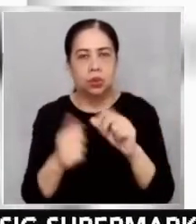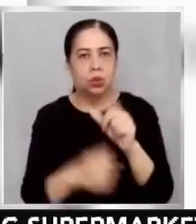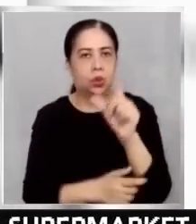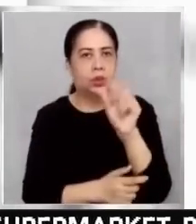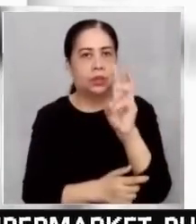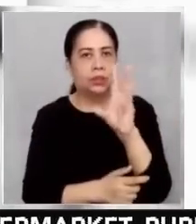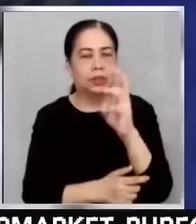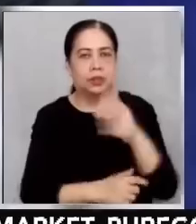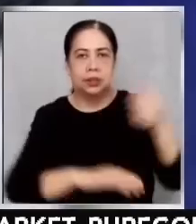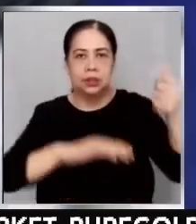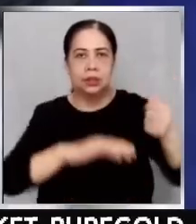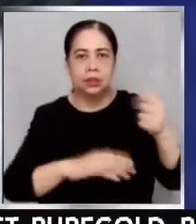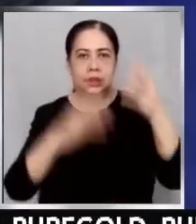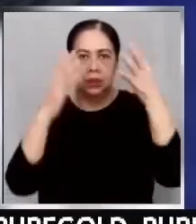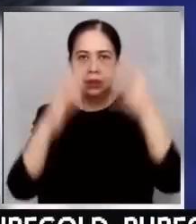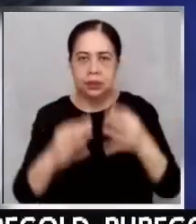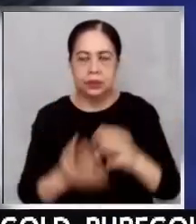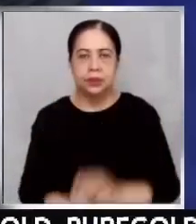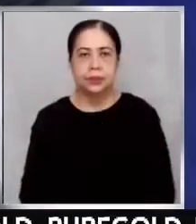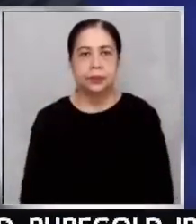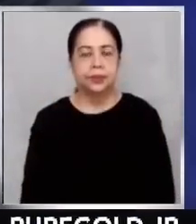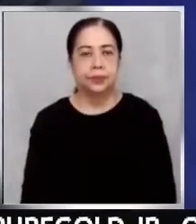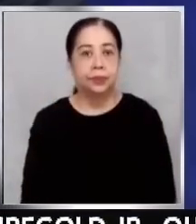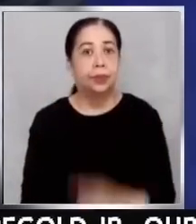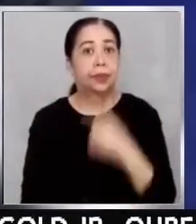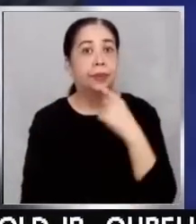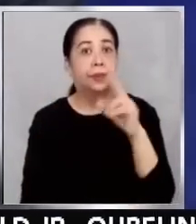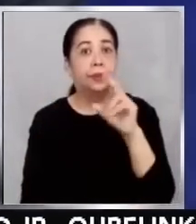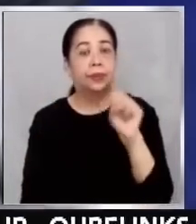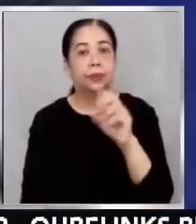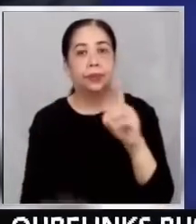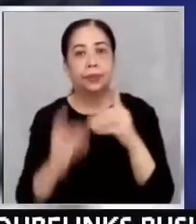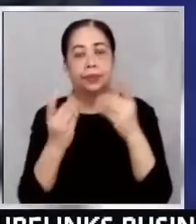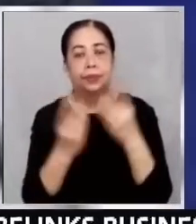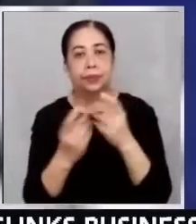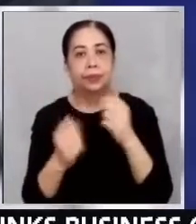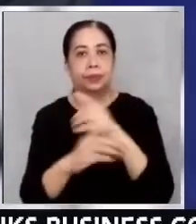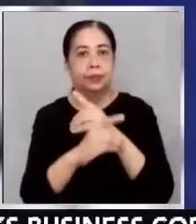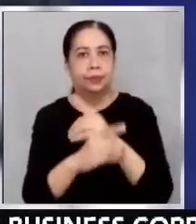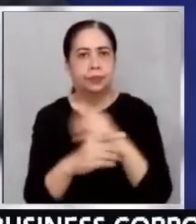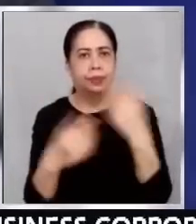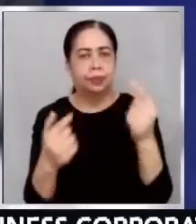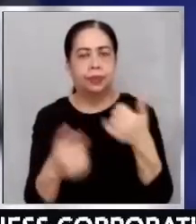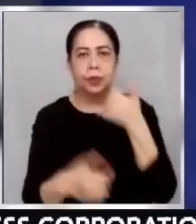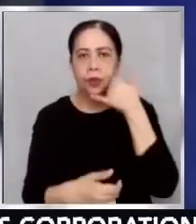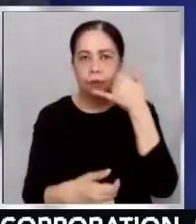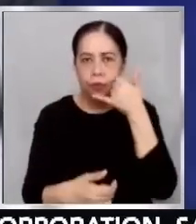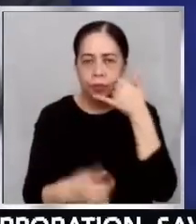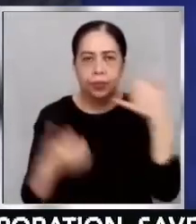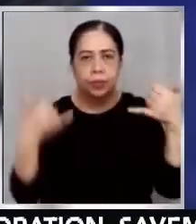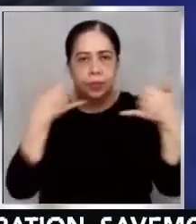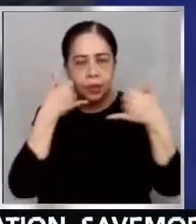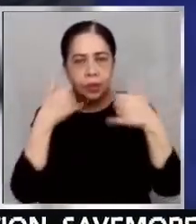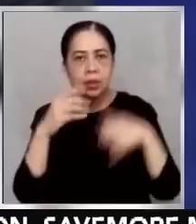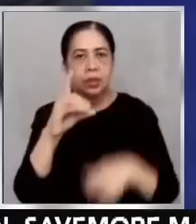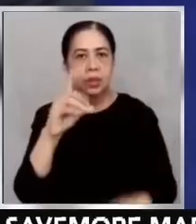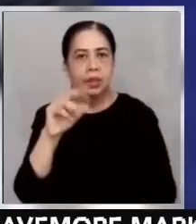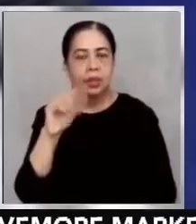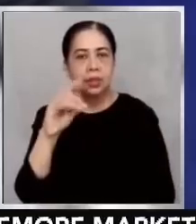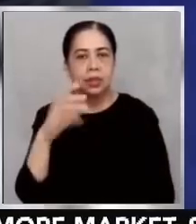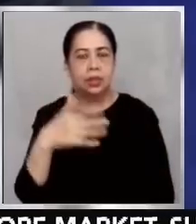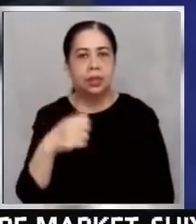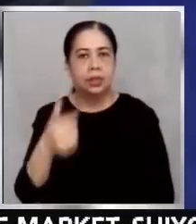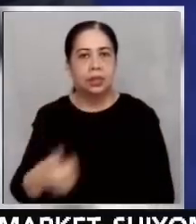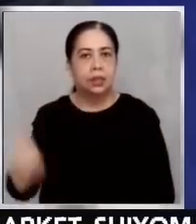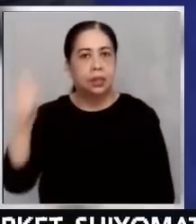arbitral ruling. Sabi ng U.S. Department of Defense, nag-usap sa telepono kahapon sina Defense Secretary Gilberto Teodoro